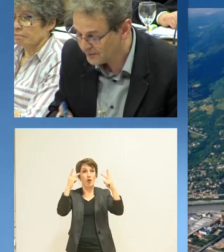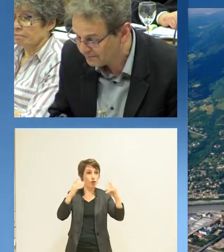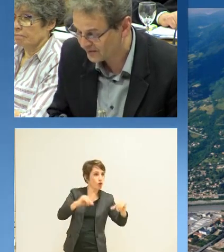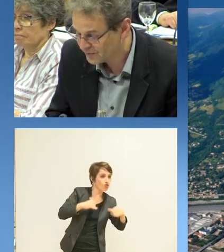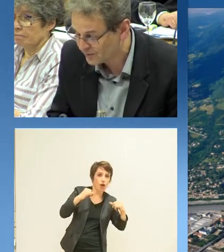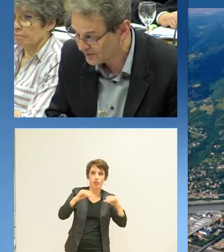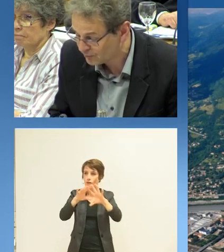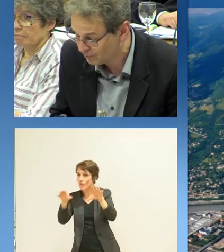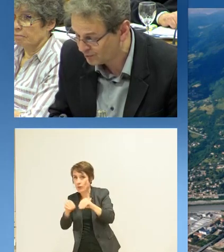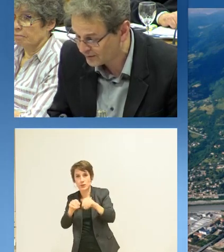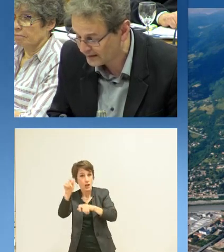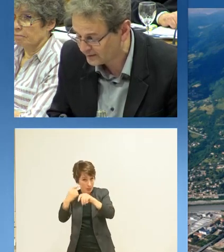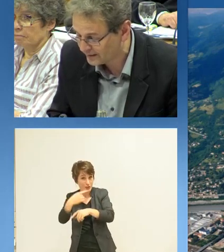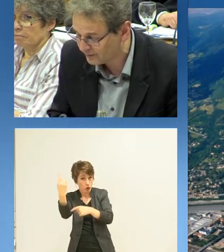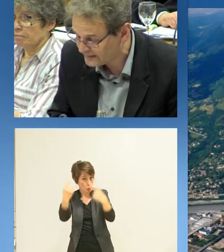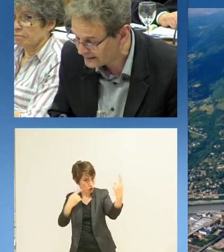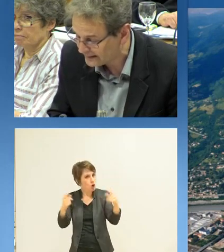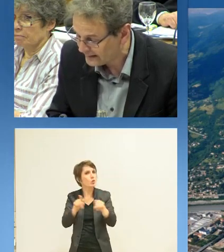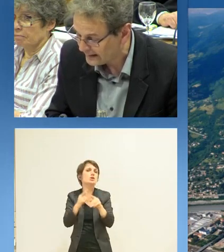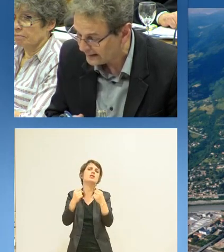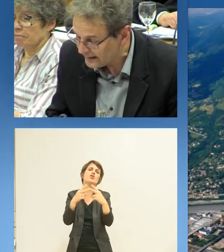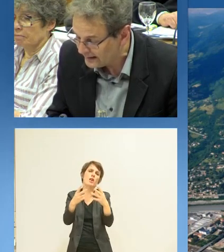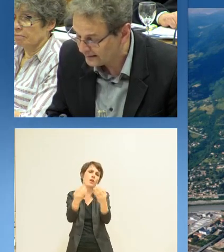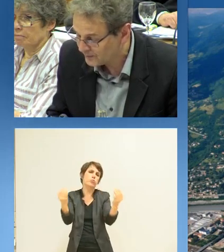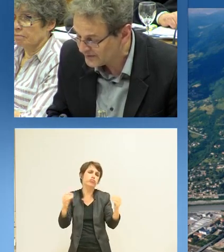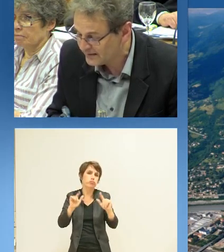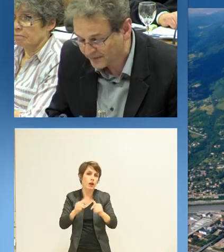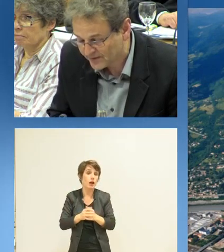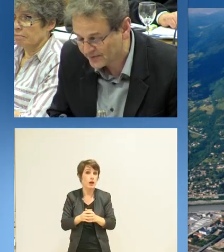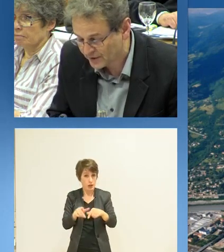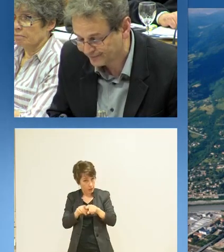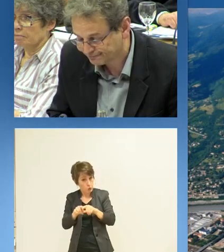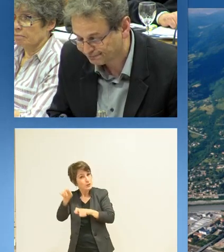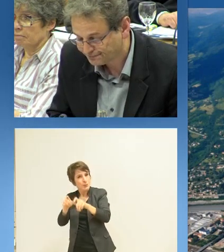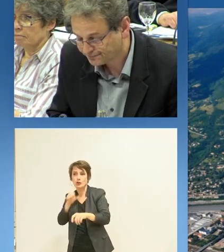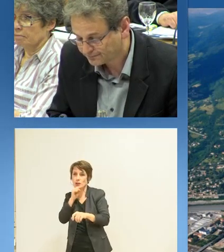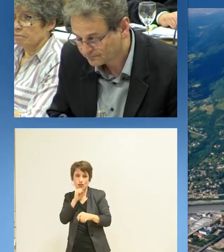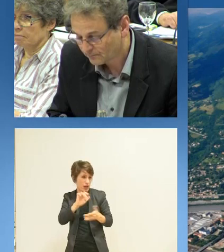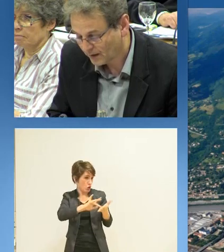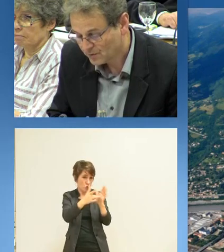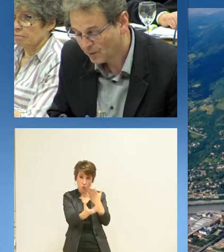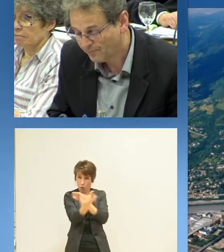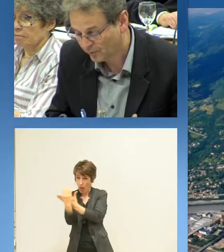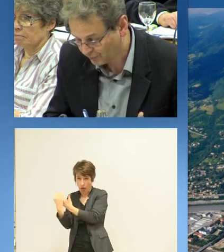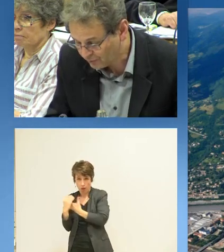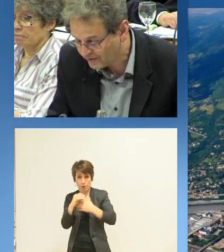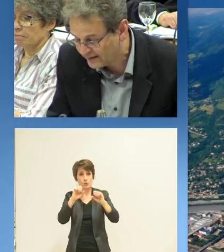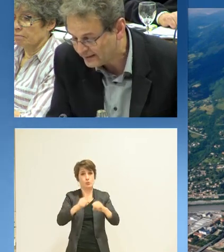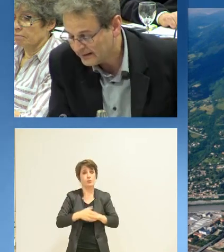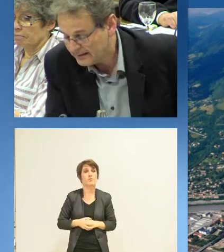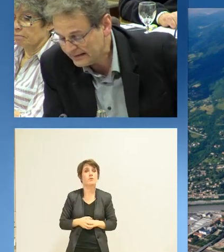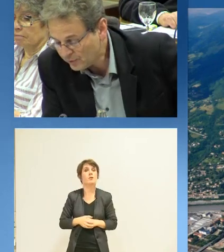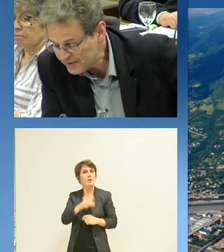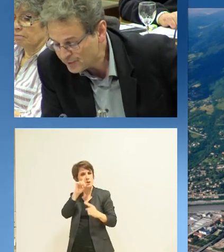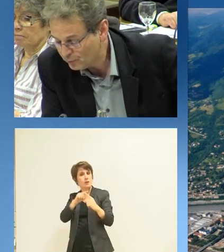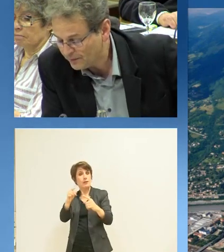des personnes seules qui sont nombreuses dans l'est dans les grandes villes et aussi des personnes âgées sur un plan social